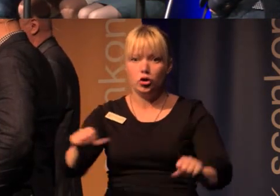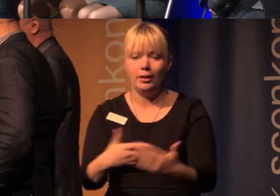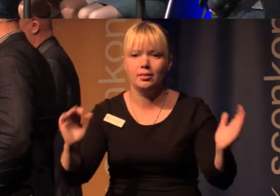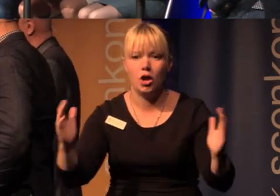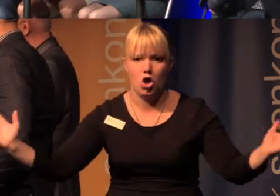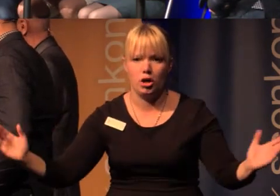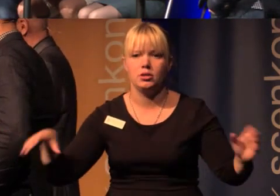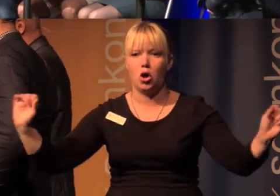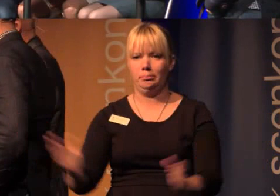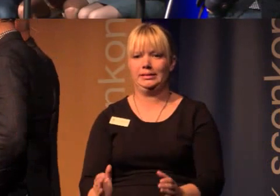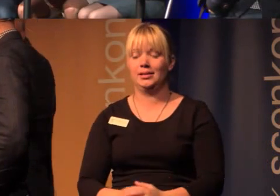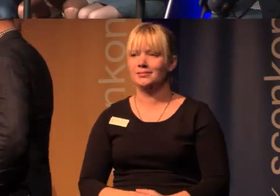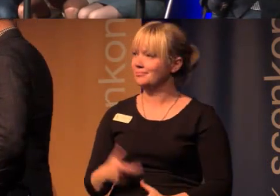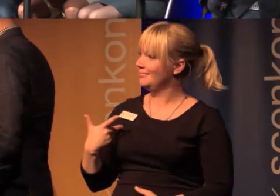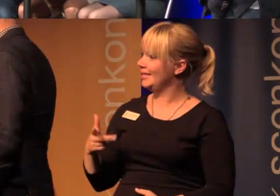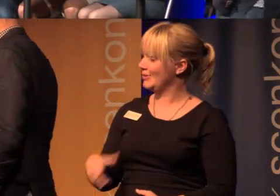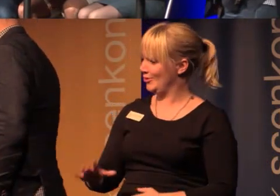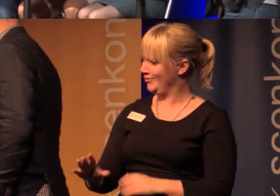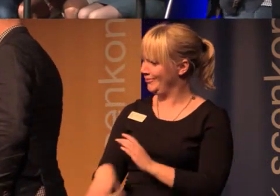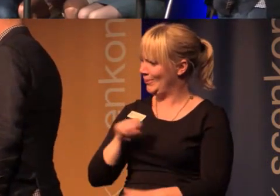snarare minskas. Vi återkommer till det. Ja.